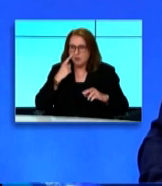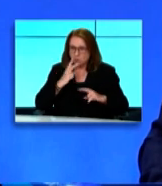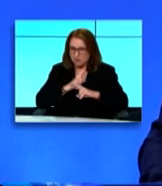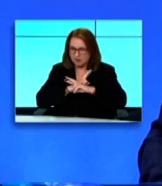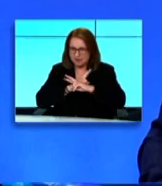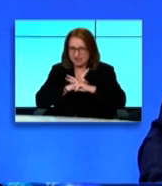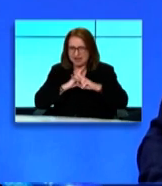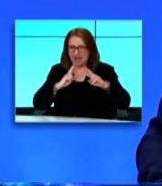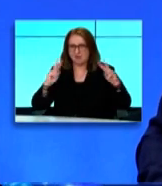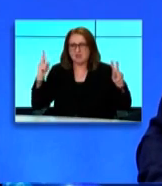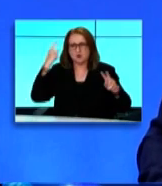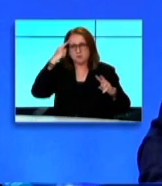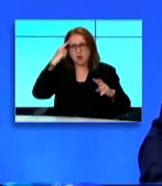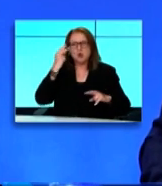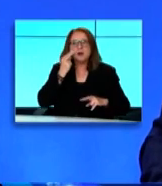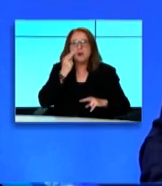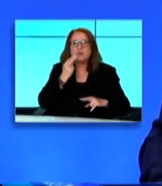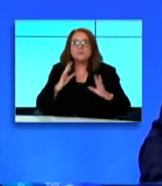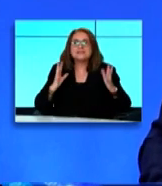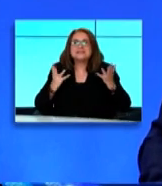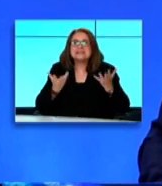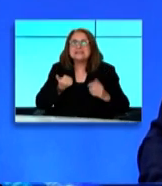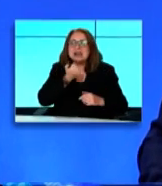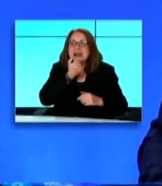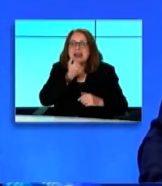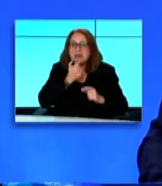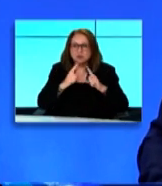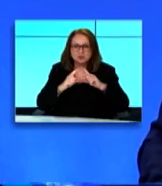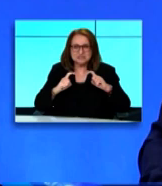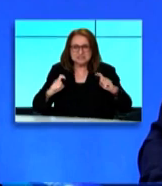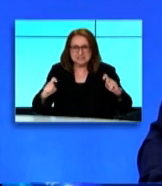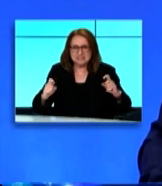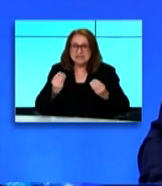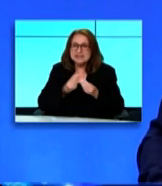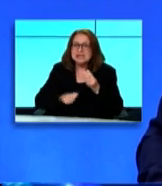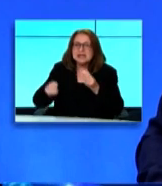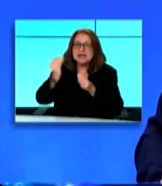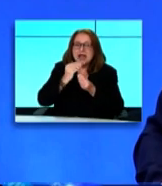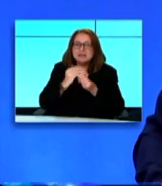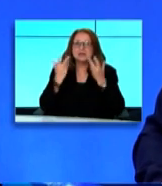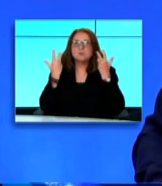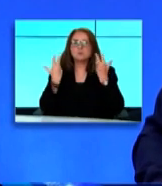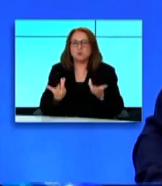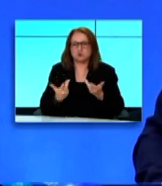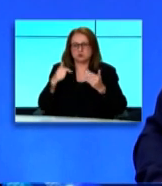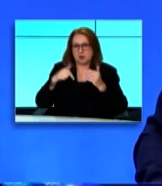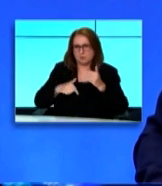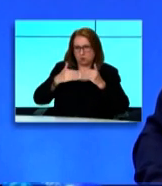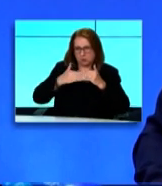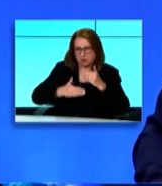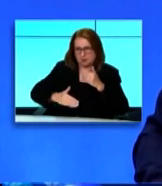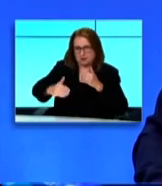καθαρό μυαλό τι πήγε λάθος και πώς θα γίνουμε καλύτεροι από εδώ και στο εξής. Και πιστεύω